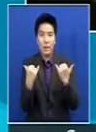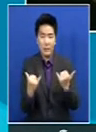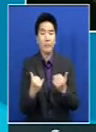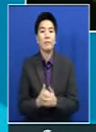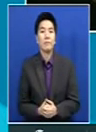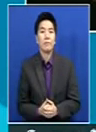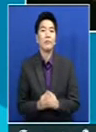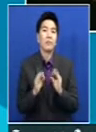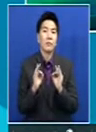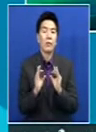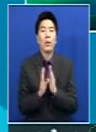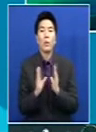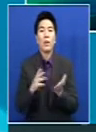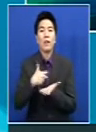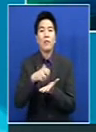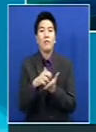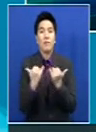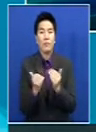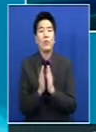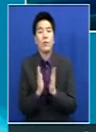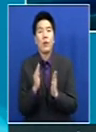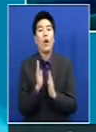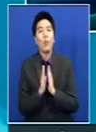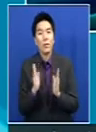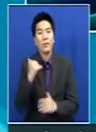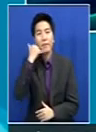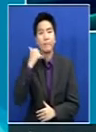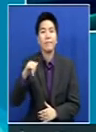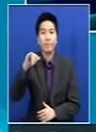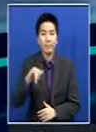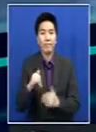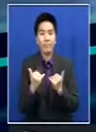ครับได้ครับพี่ป๋องครับวันนี้ตรวจสอบเพียงแค่นี้นะครับพี่ป๋องครับ ครับขอบคุณครับคุณเอ็มครับสวัสดีครับ